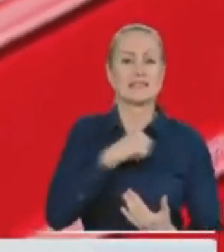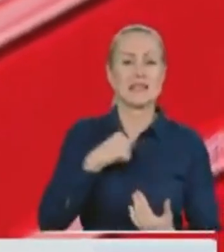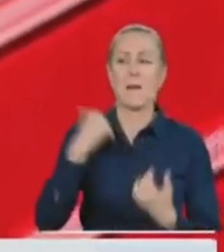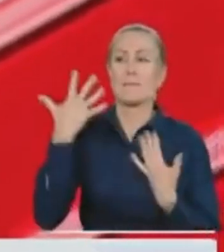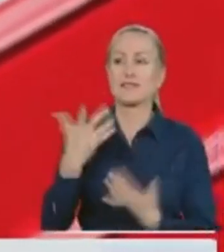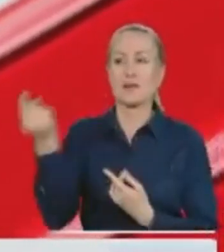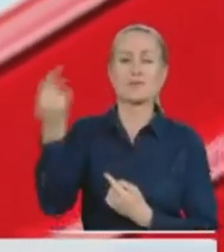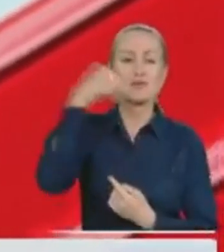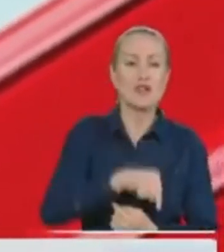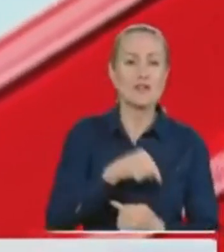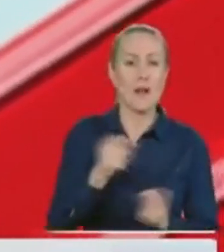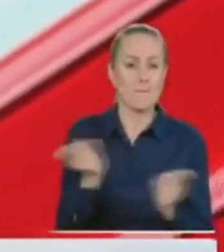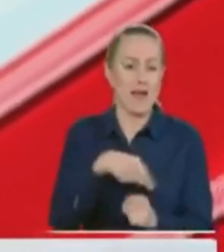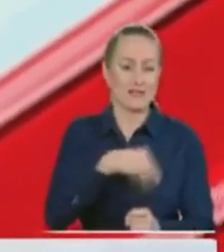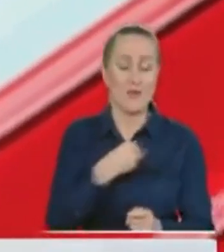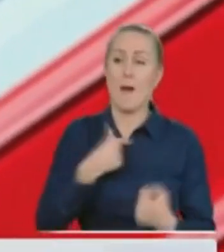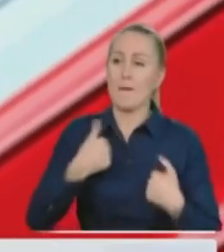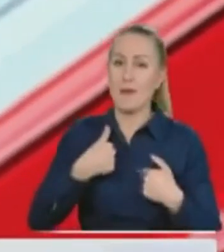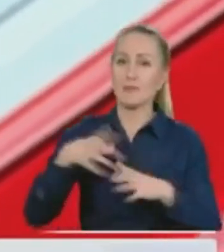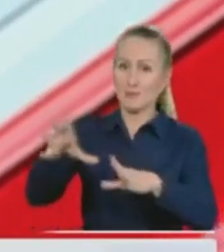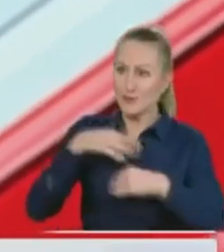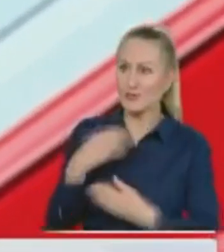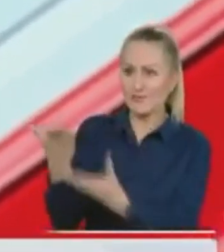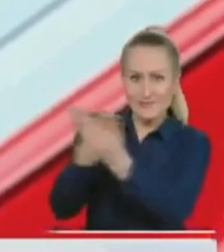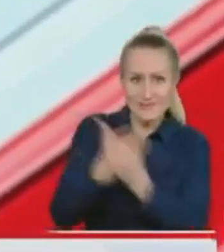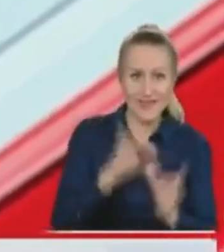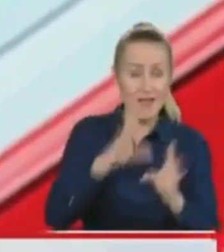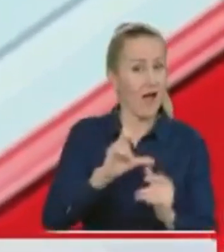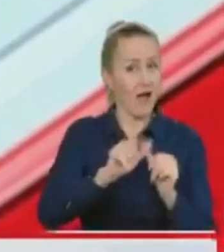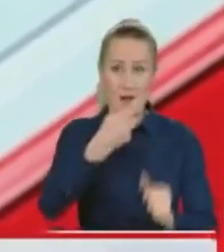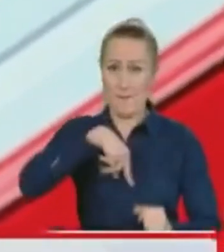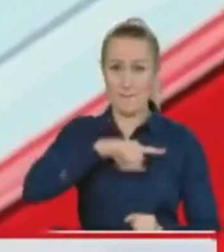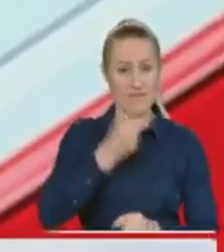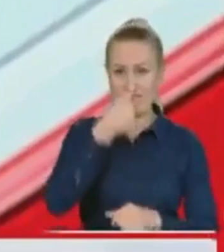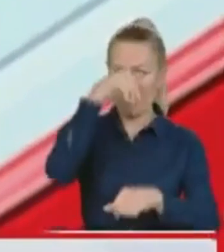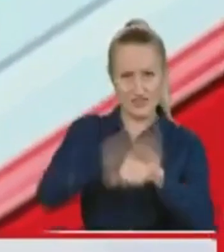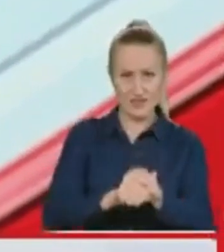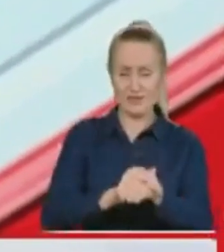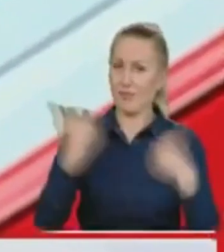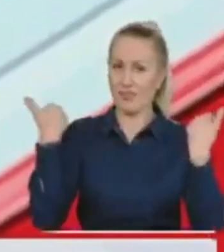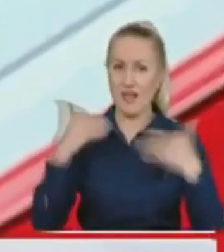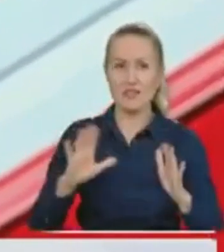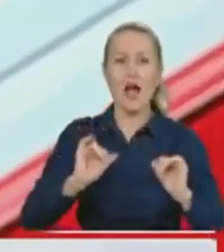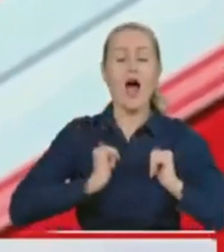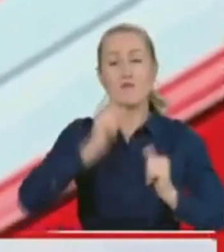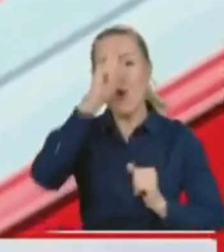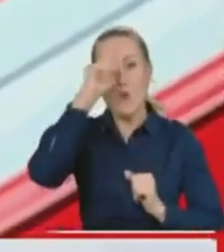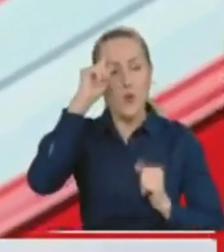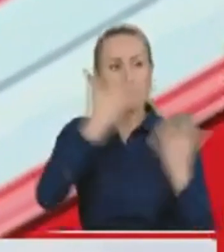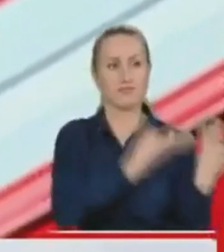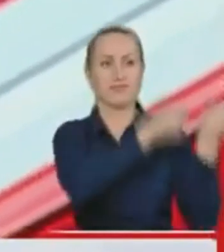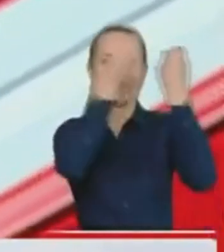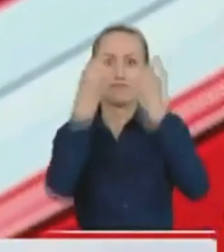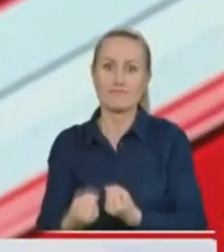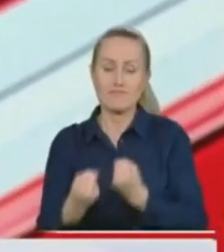їх приймаємо. Але ми не погоджувались і не погоджуємось, щоб людей звозили до Польщі